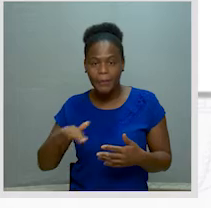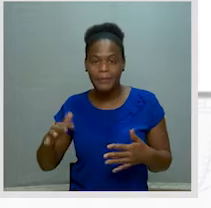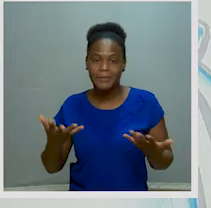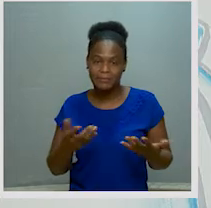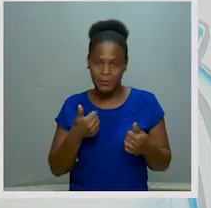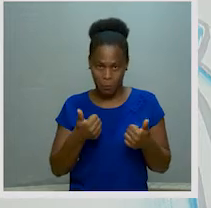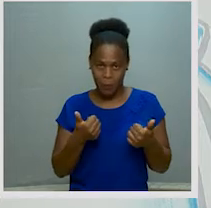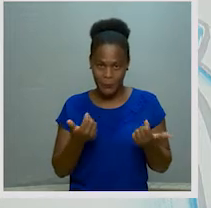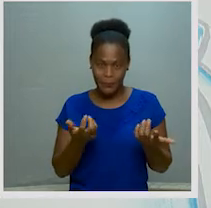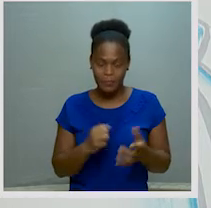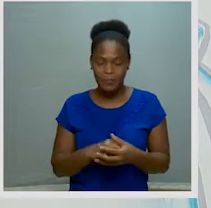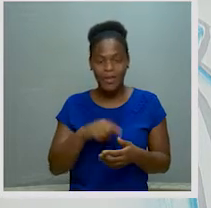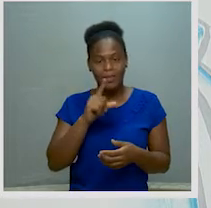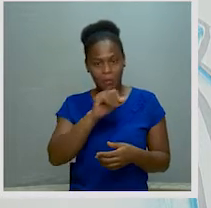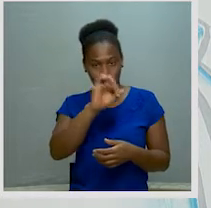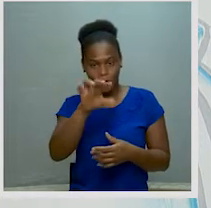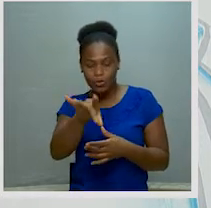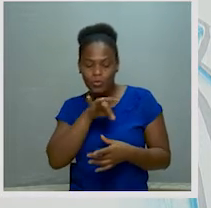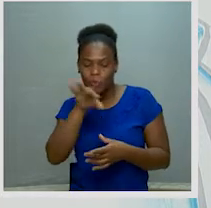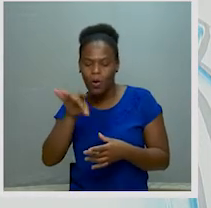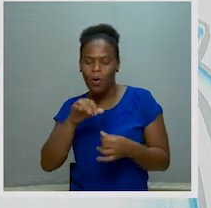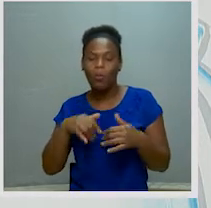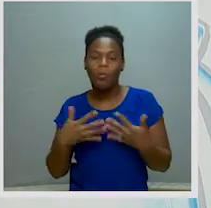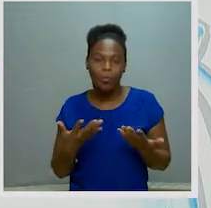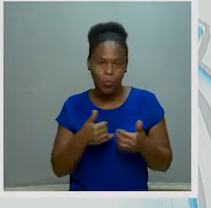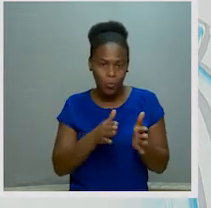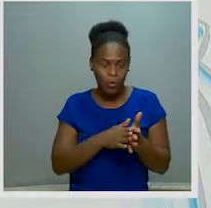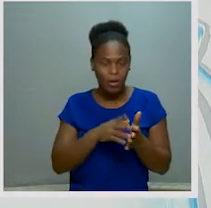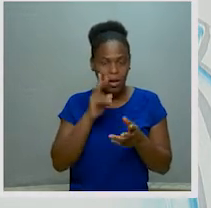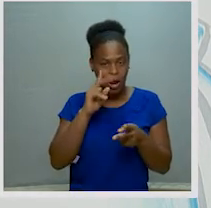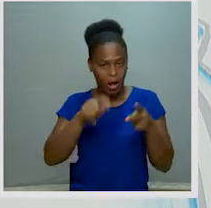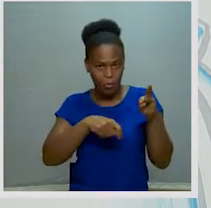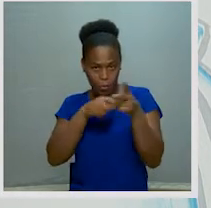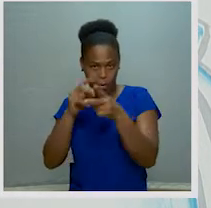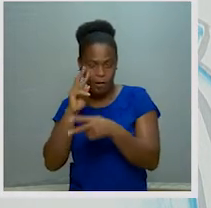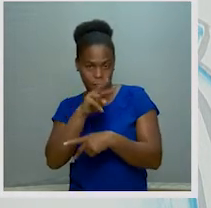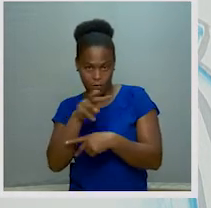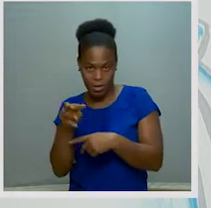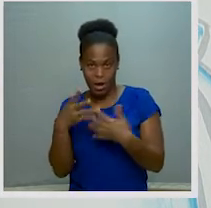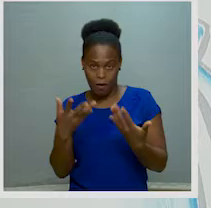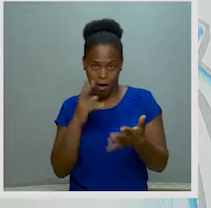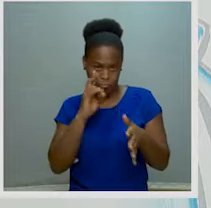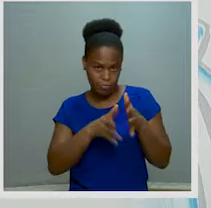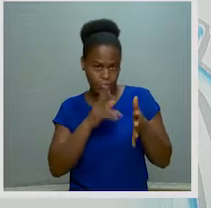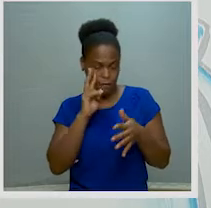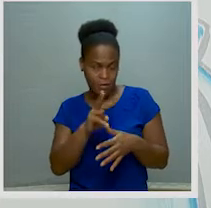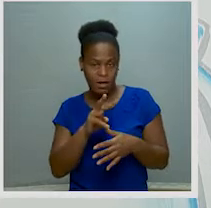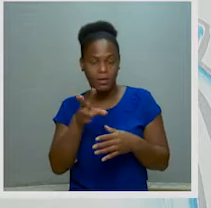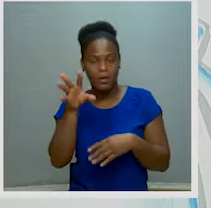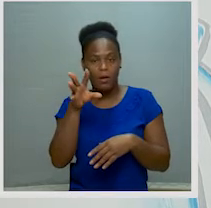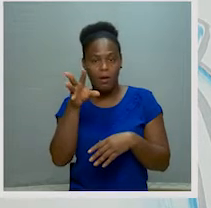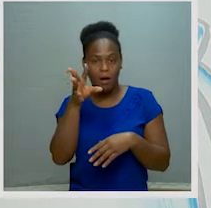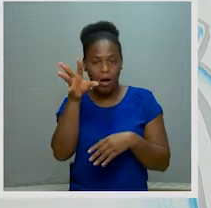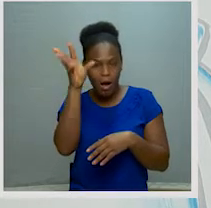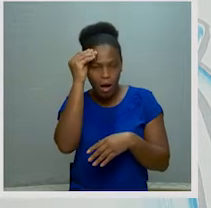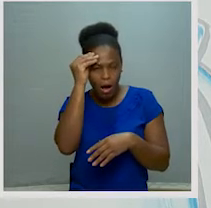enfants. C'est bon? Vous avez à choisir tout ça. Vous regardez votre reportage et vous allez